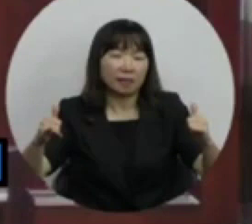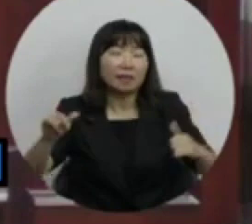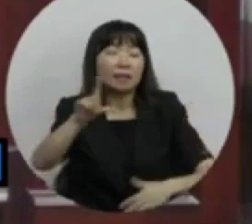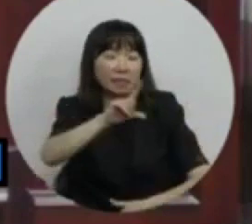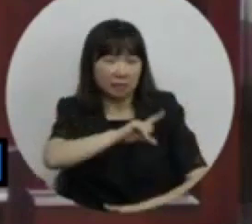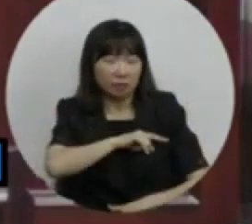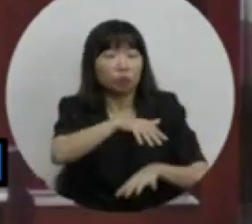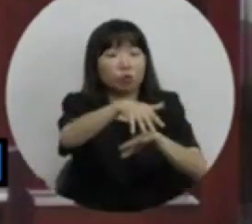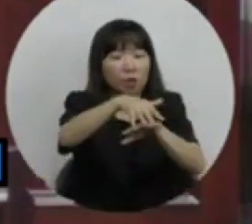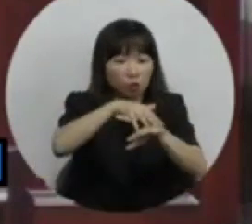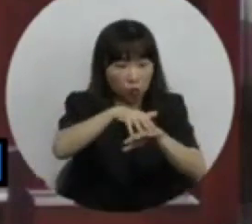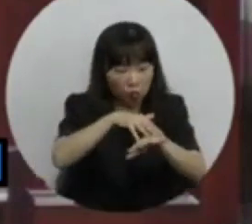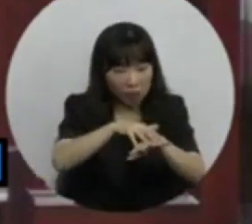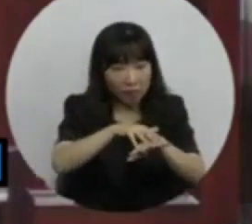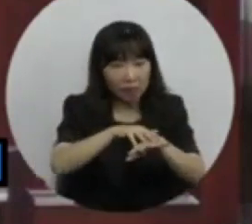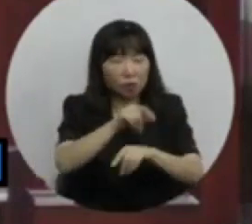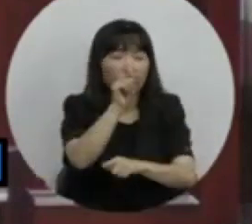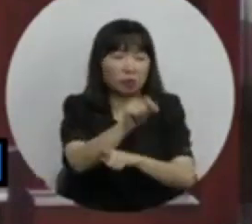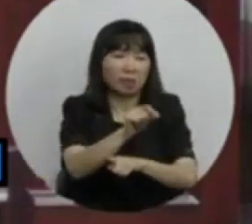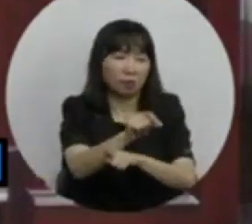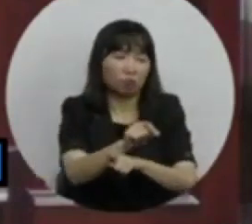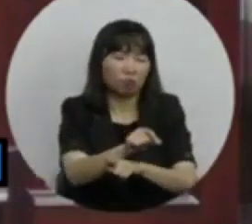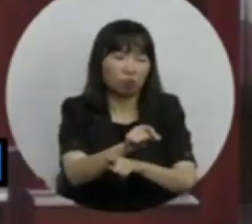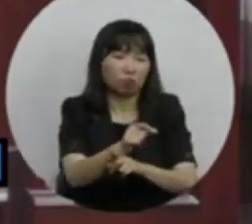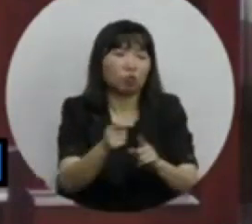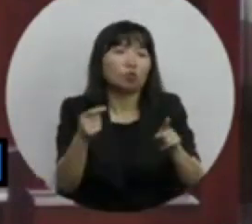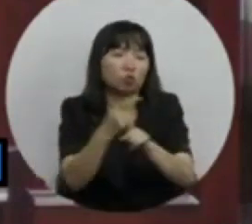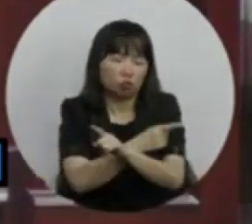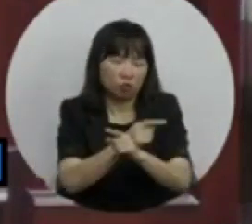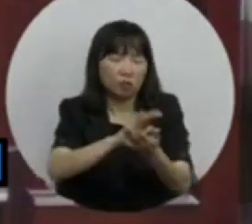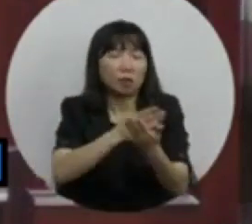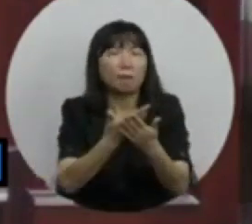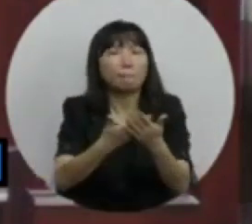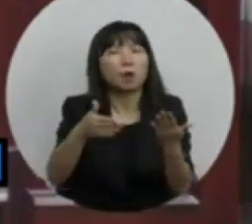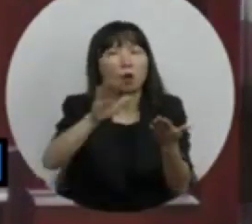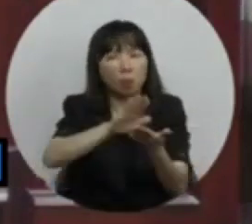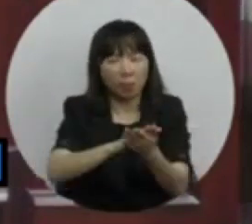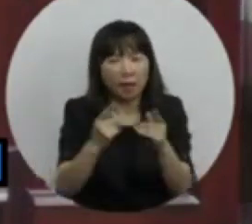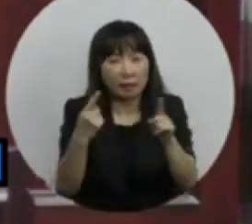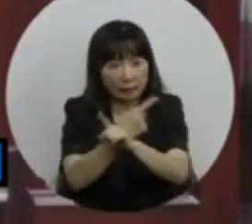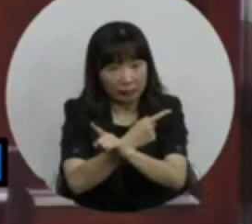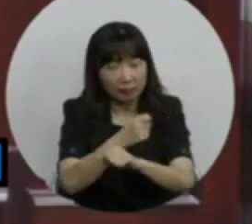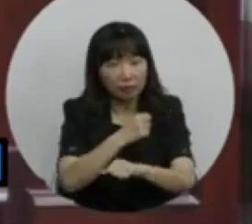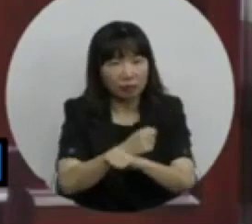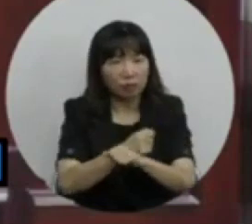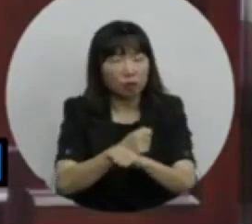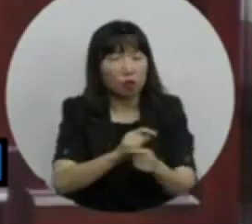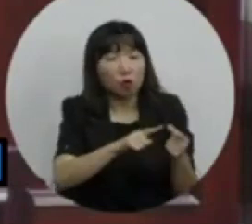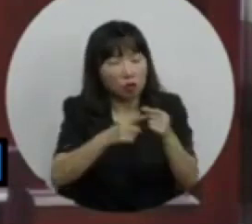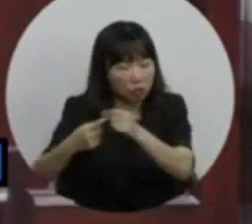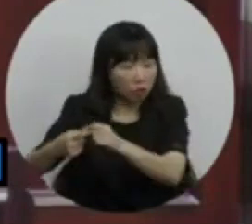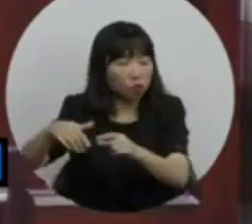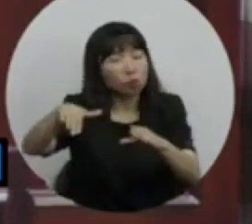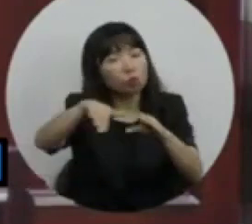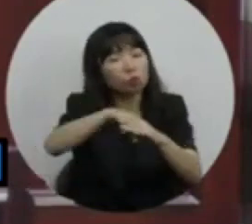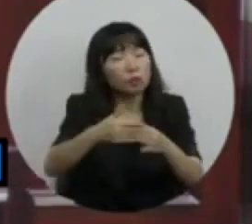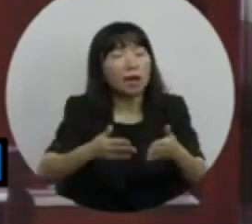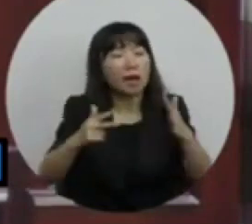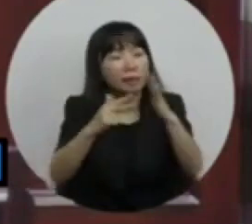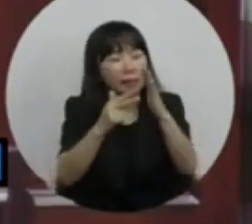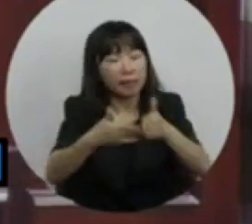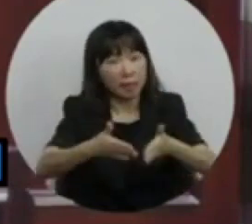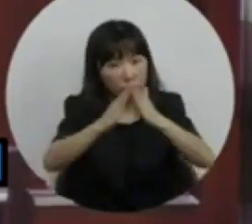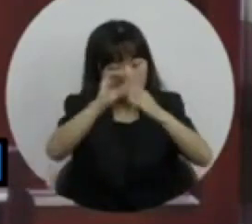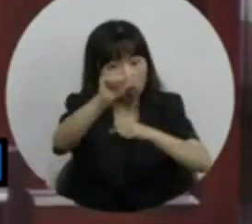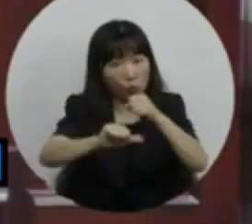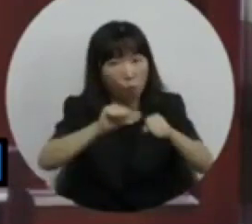명칭과 조직, 사무 추진의 변화를 시도하였습니다. 세종문화재단 설립 5년여 만에